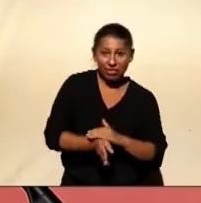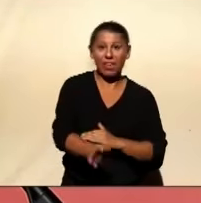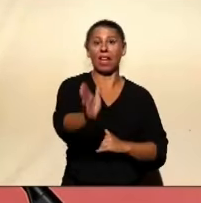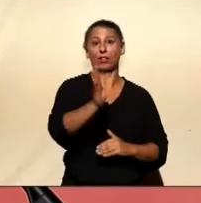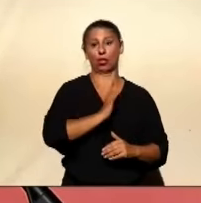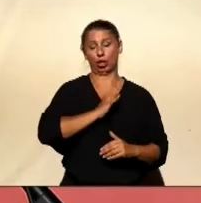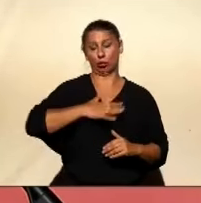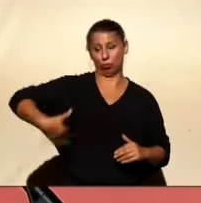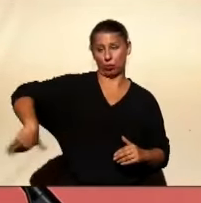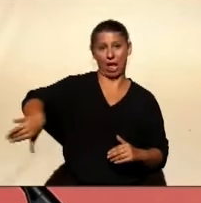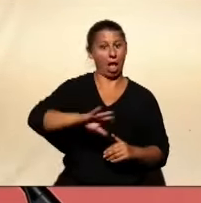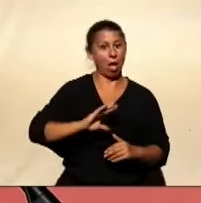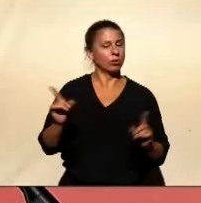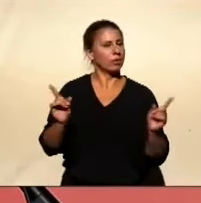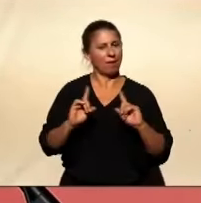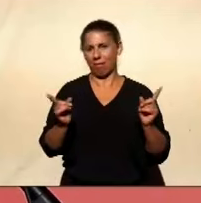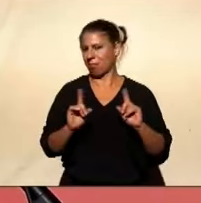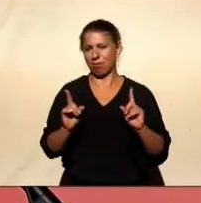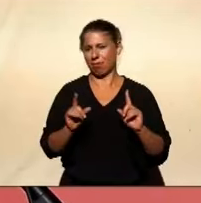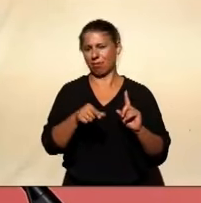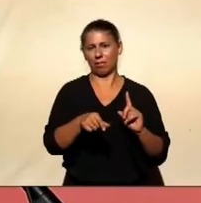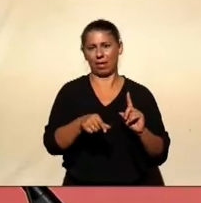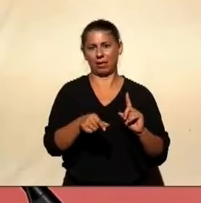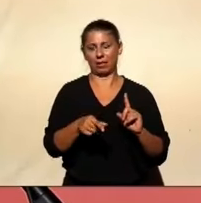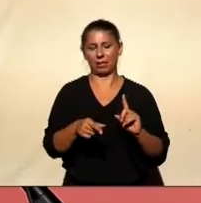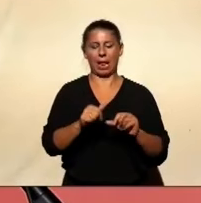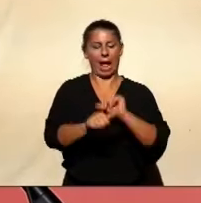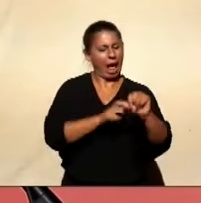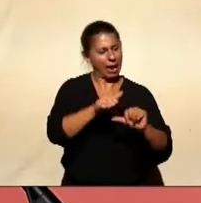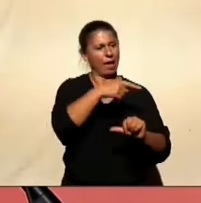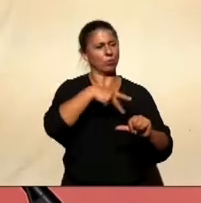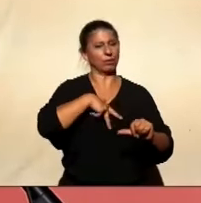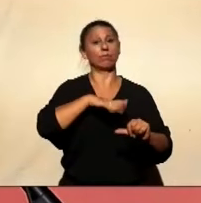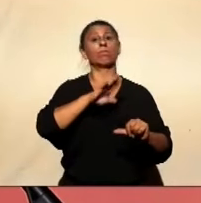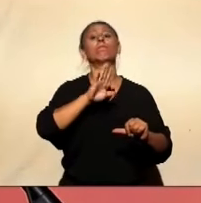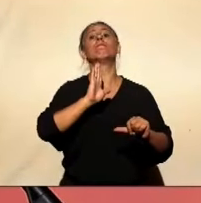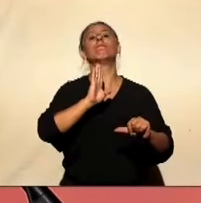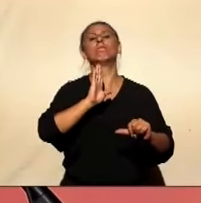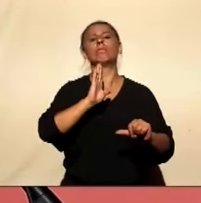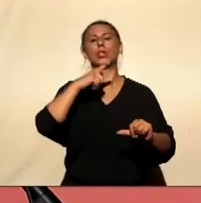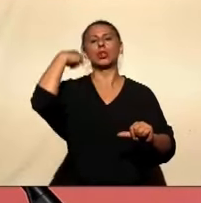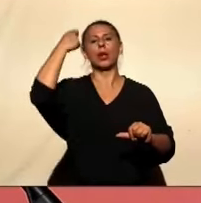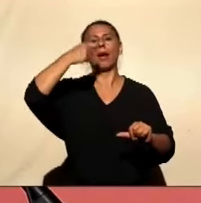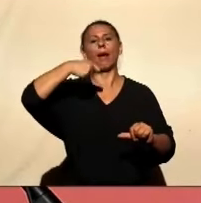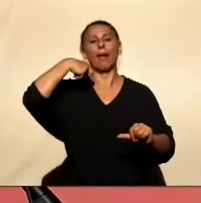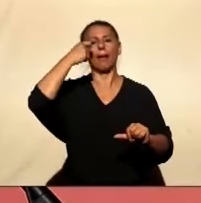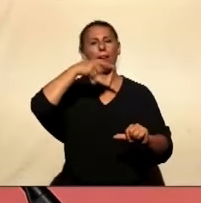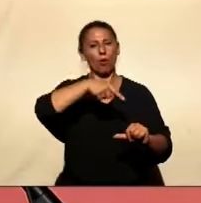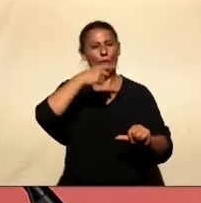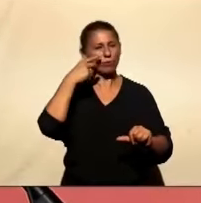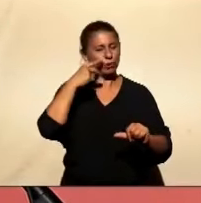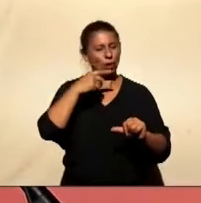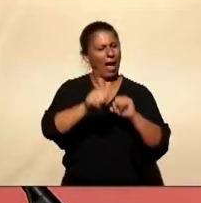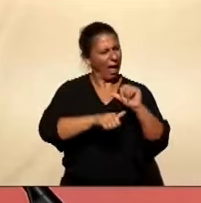λαό δεν βρίσκεται σε κάποια εναλλαγή κυβερνήσεων. Το έργο αυτό